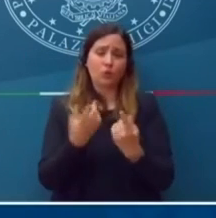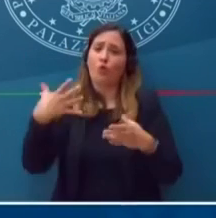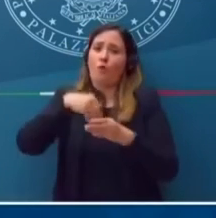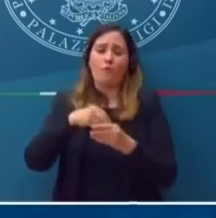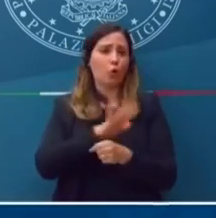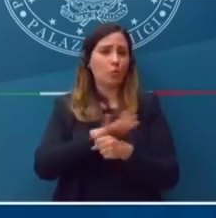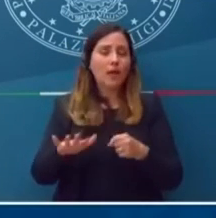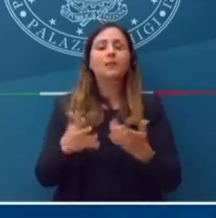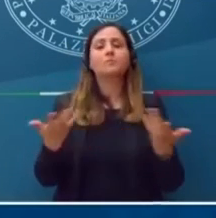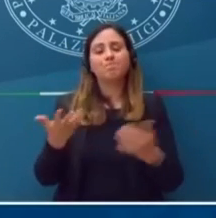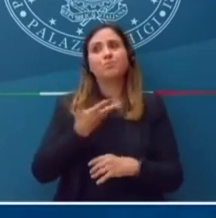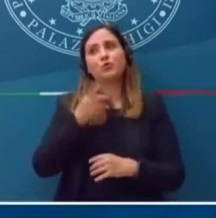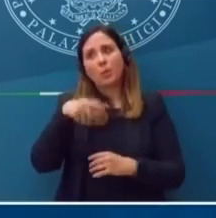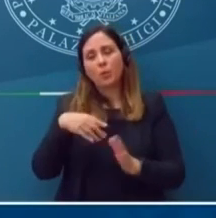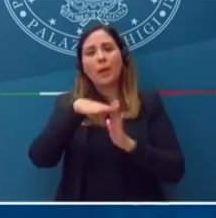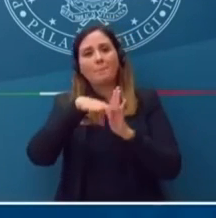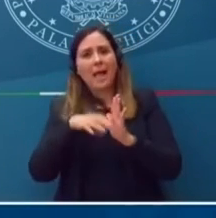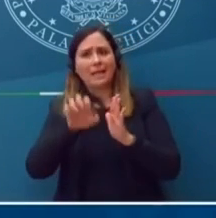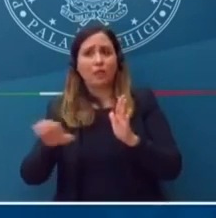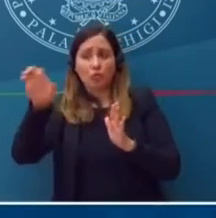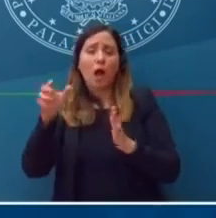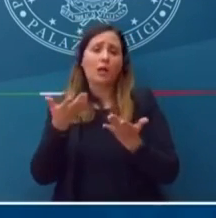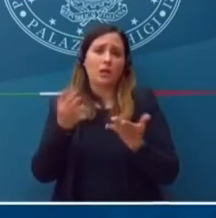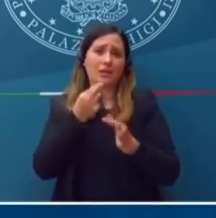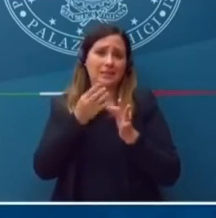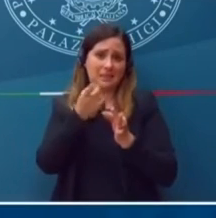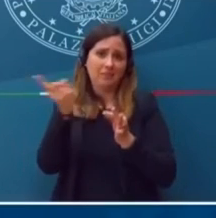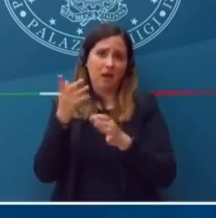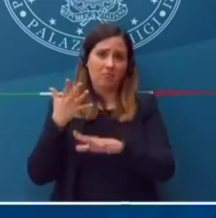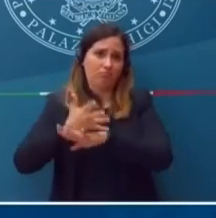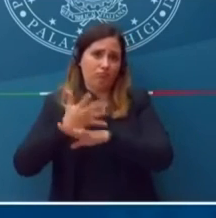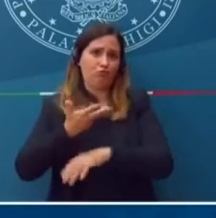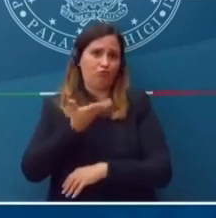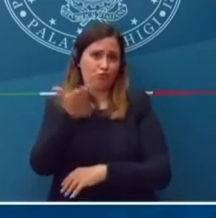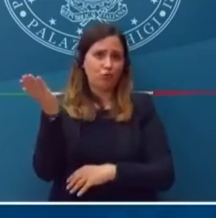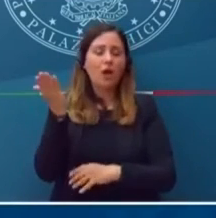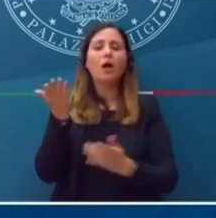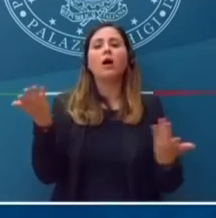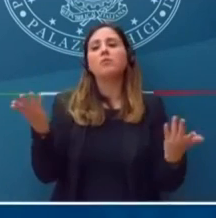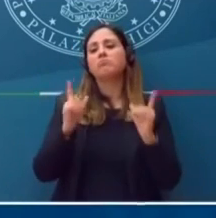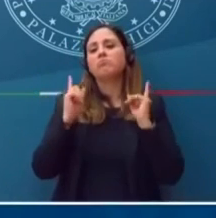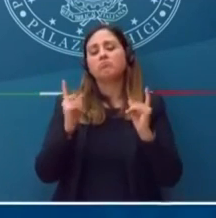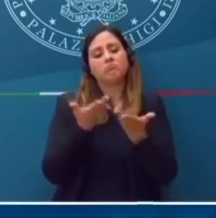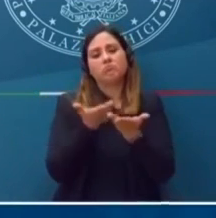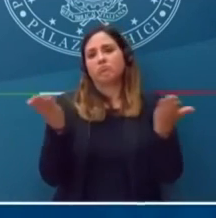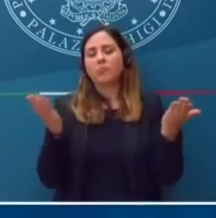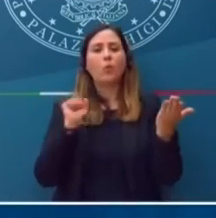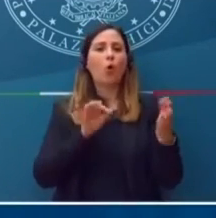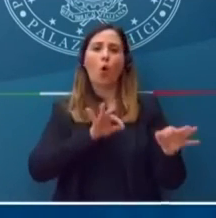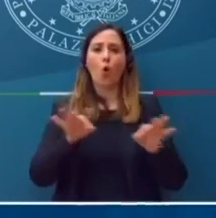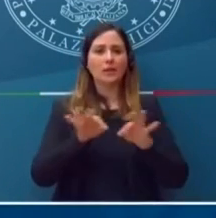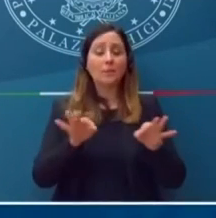sono i piani regionali, quindi è più di una voce in capitolo, ecco. Comunque saranno loro a trovare le forme di coordinamento, il governo potrà